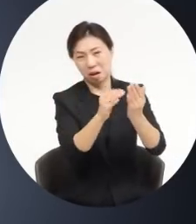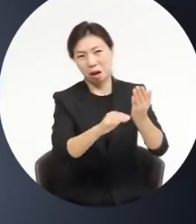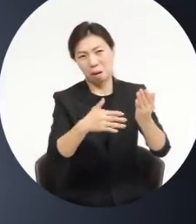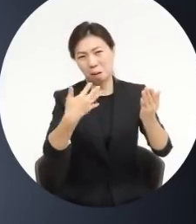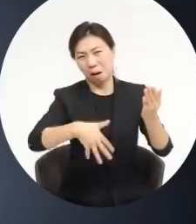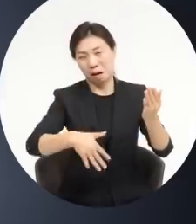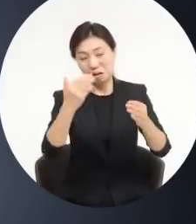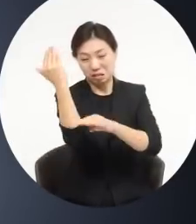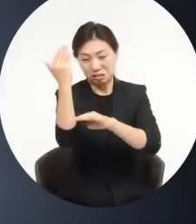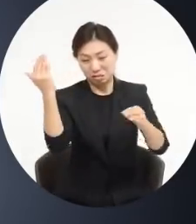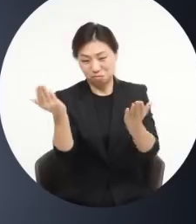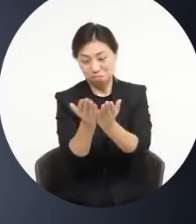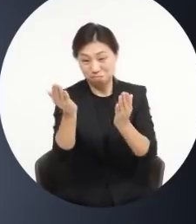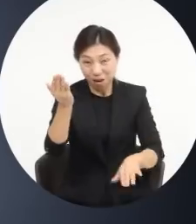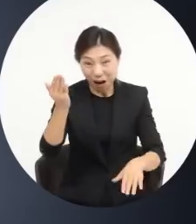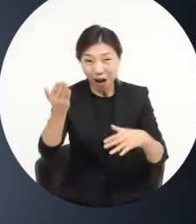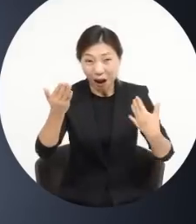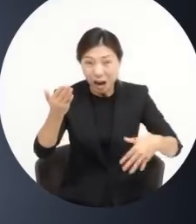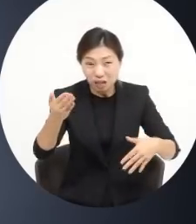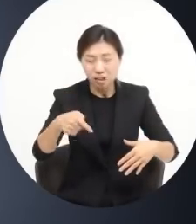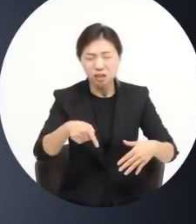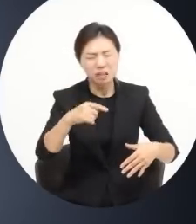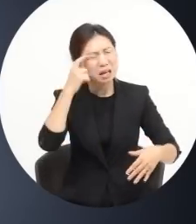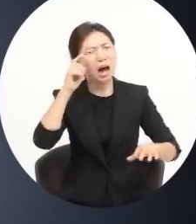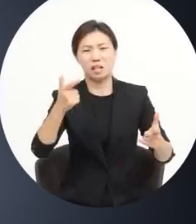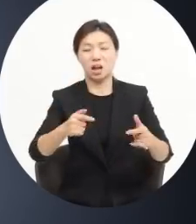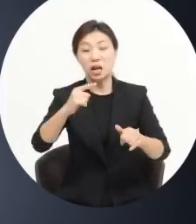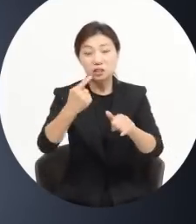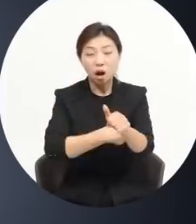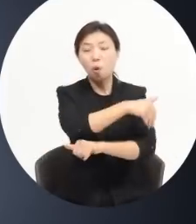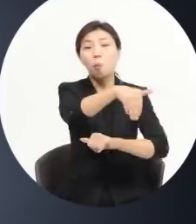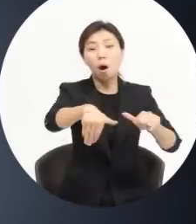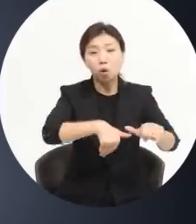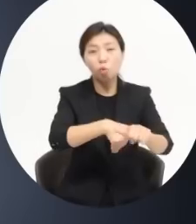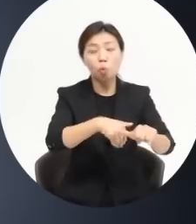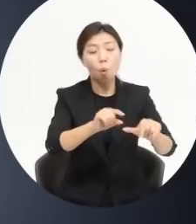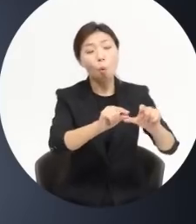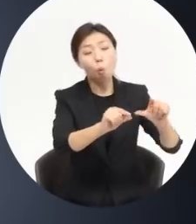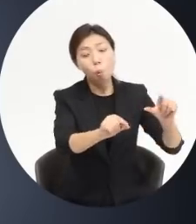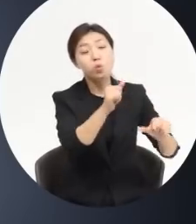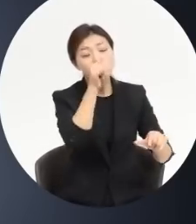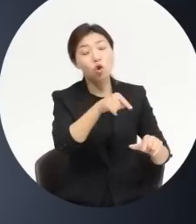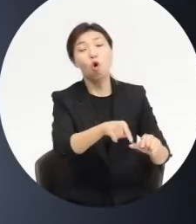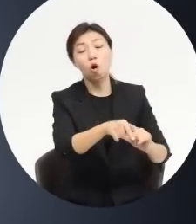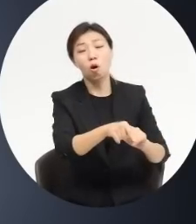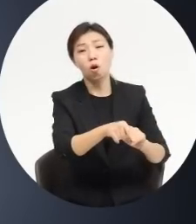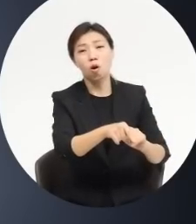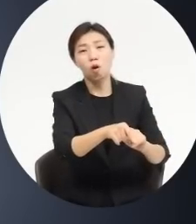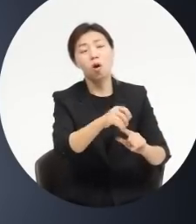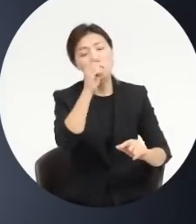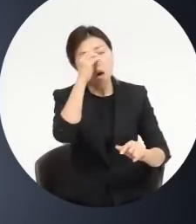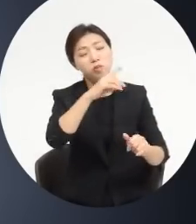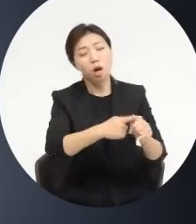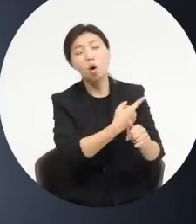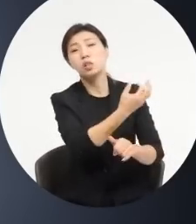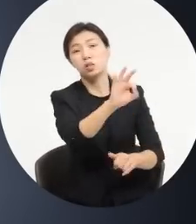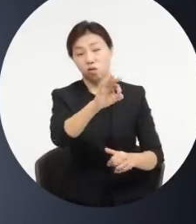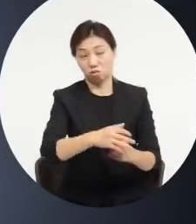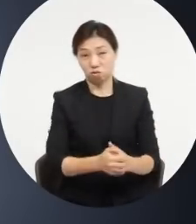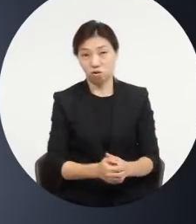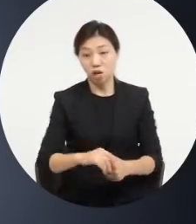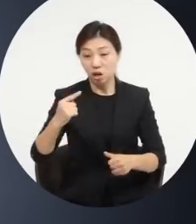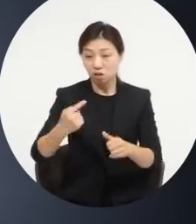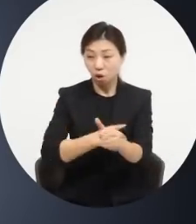종류가 소수로 있다. 이렇게밖에 안 되는 거예요. 자연에는 비정상이 없습니다. 모든 건 다